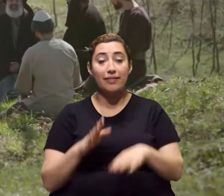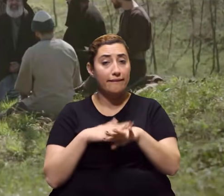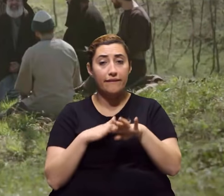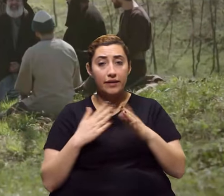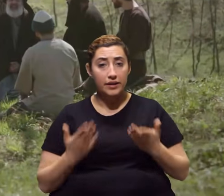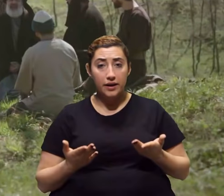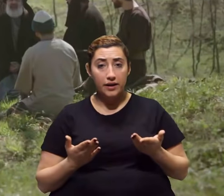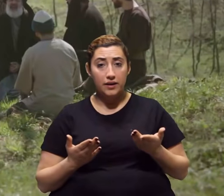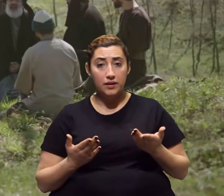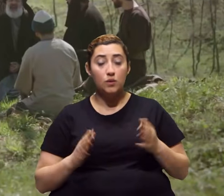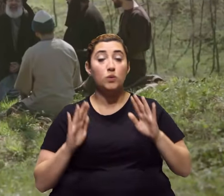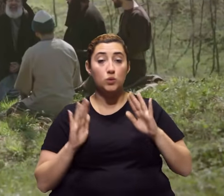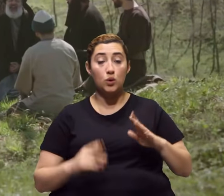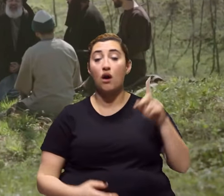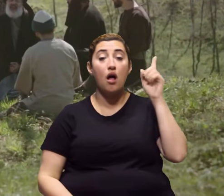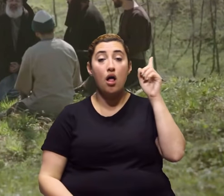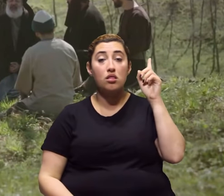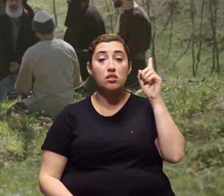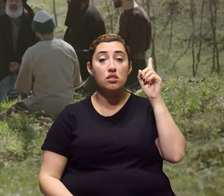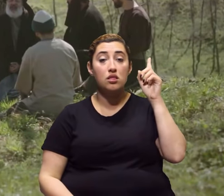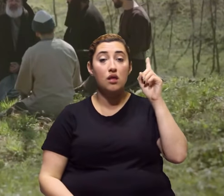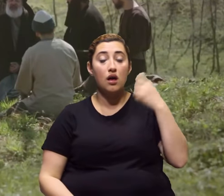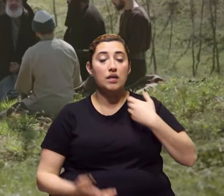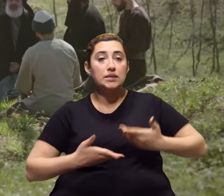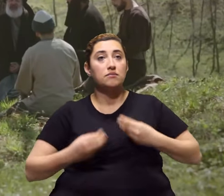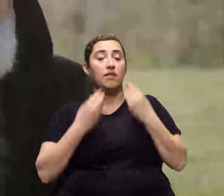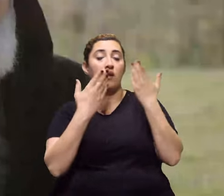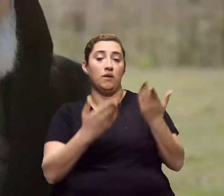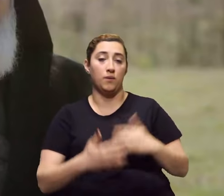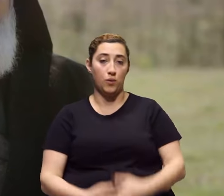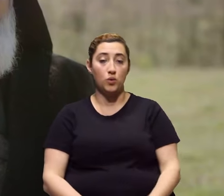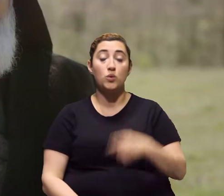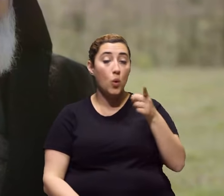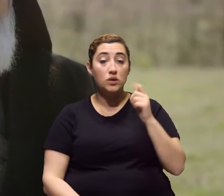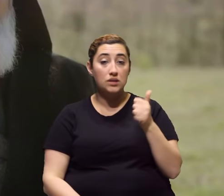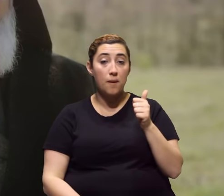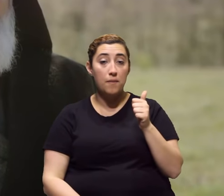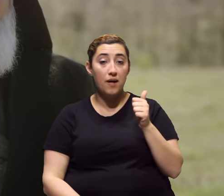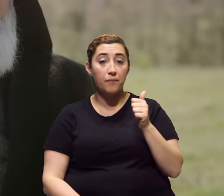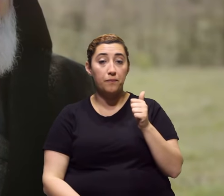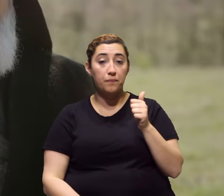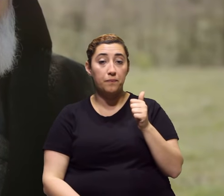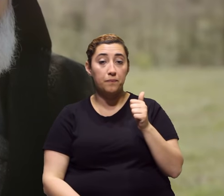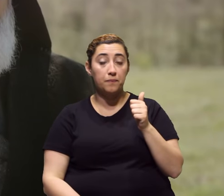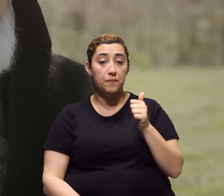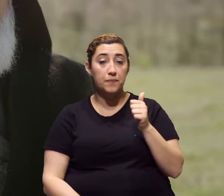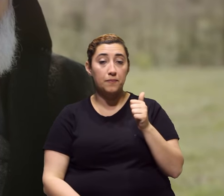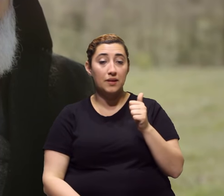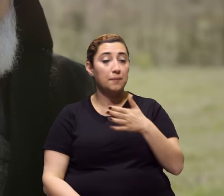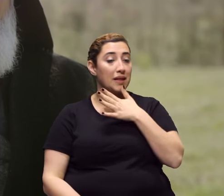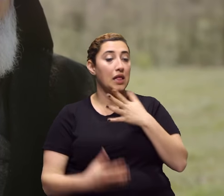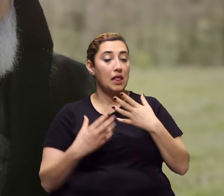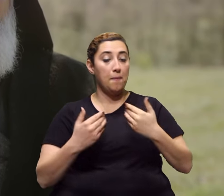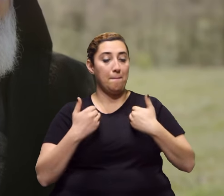Niçin? Çünkü Allah'a kuluz. O vakit bilinmek için yarattı.